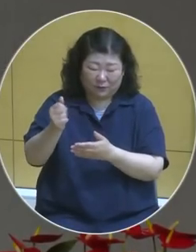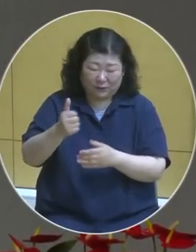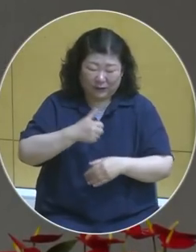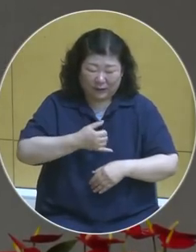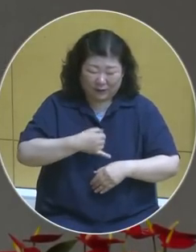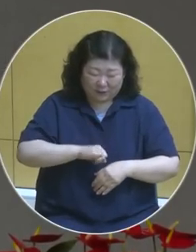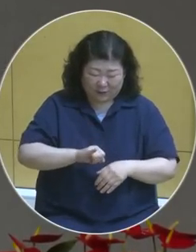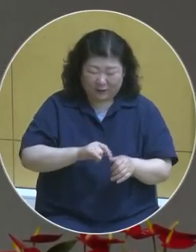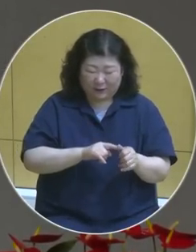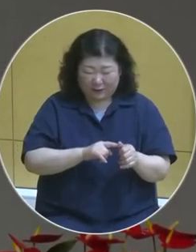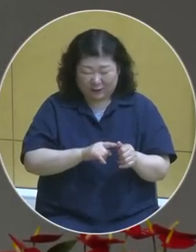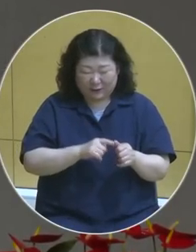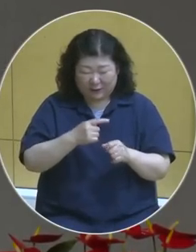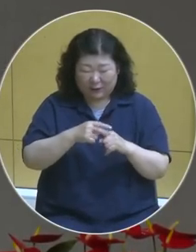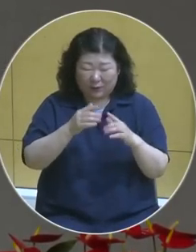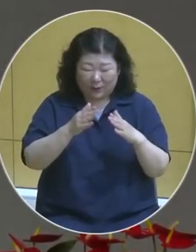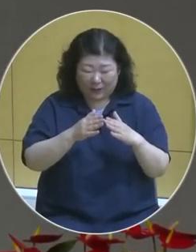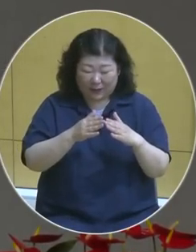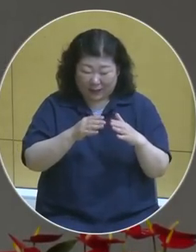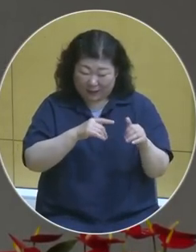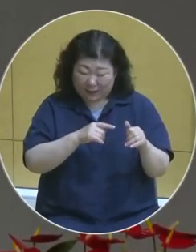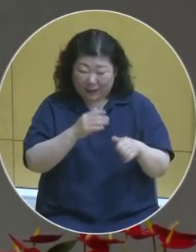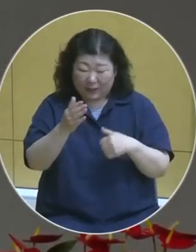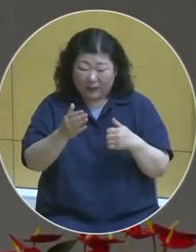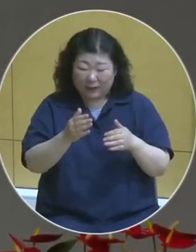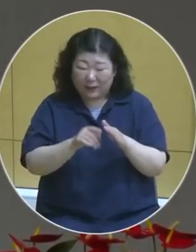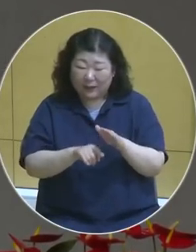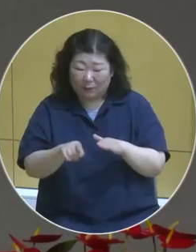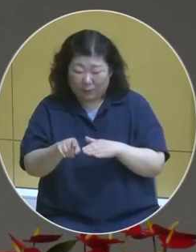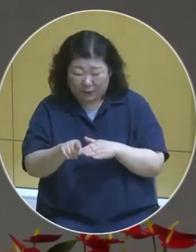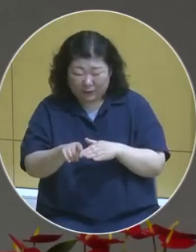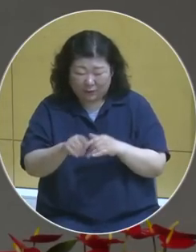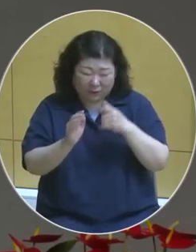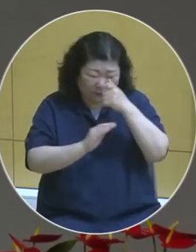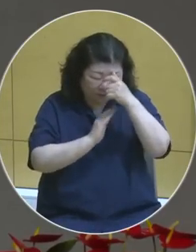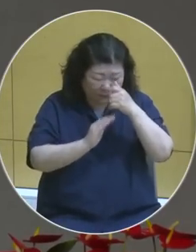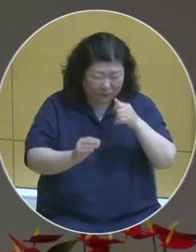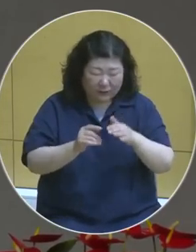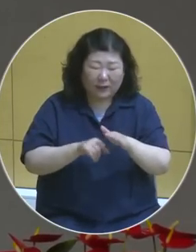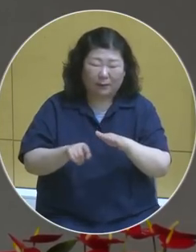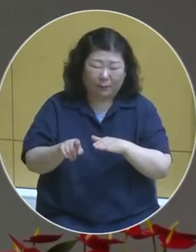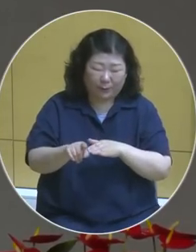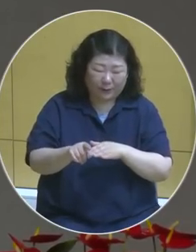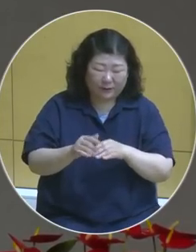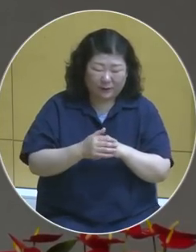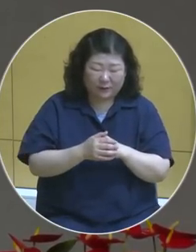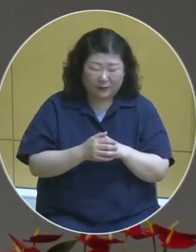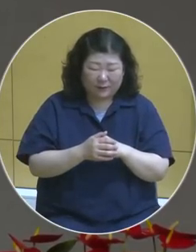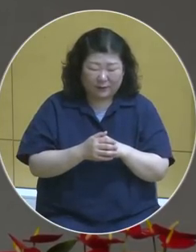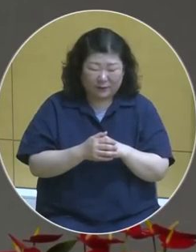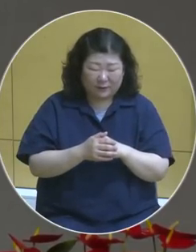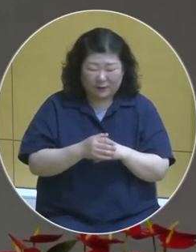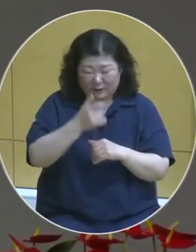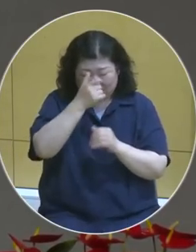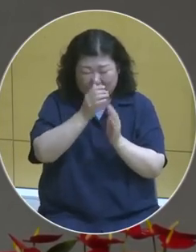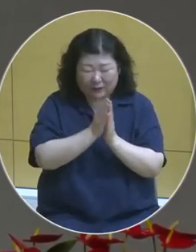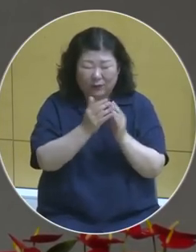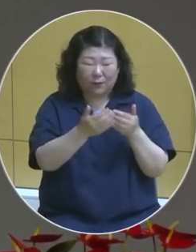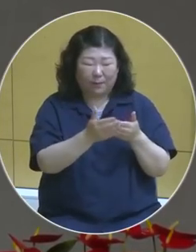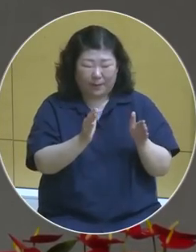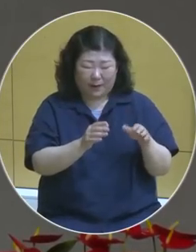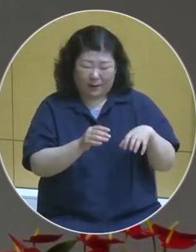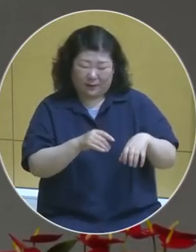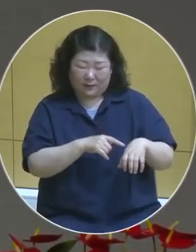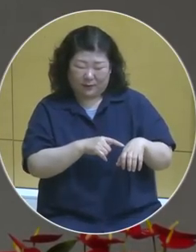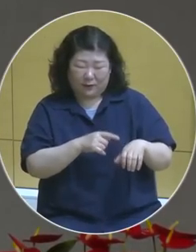자녀들이 교회를 하나님 대표해서 우리 성도들을 대표해서 기도방에서 하나님